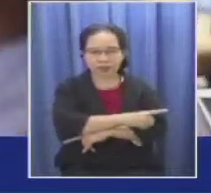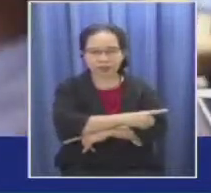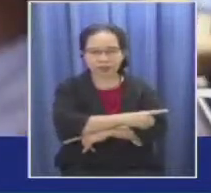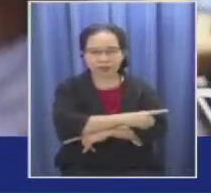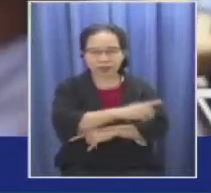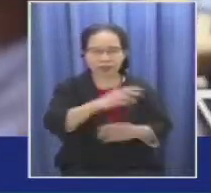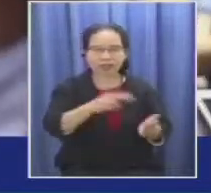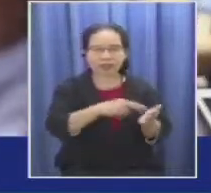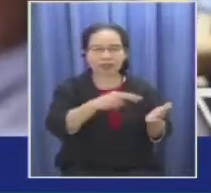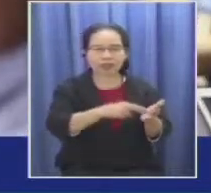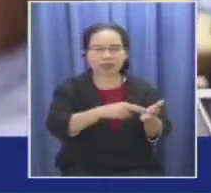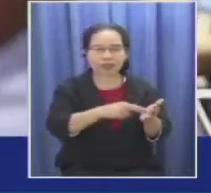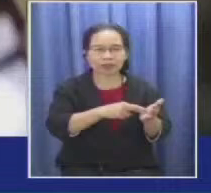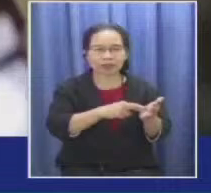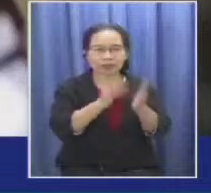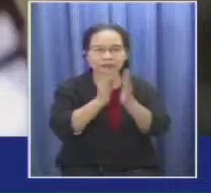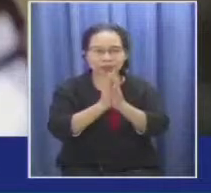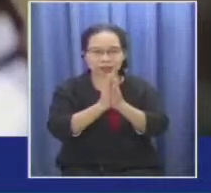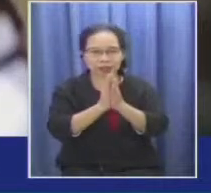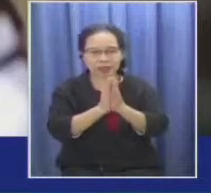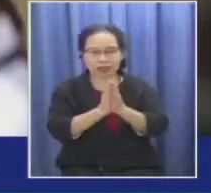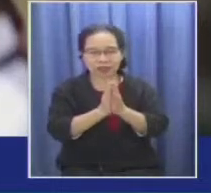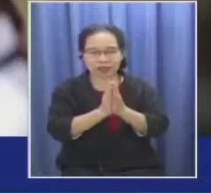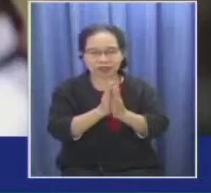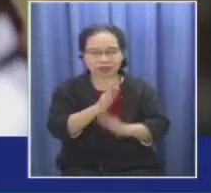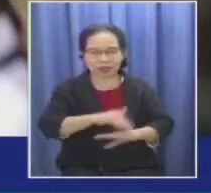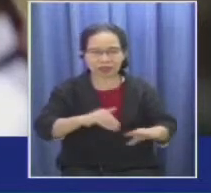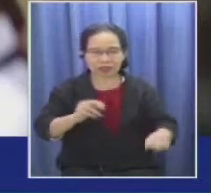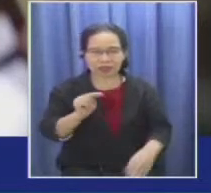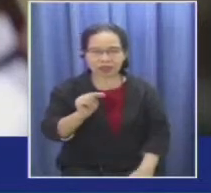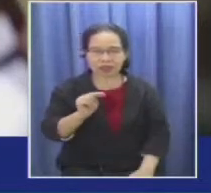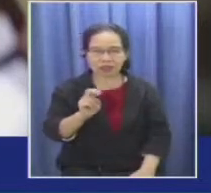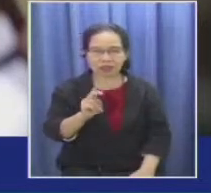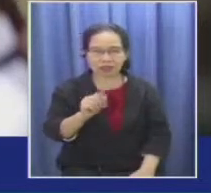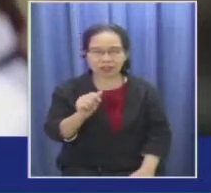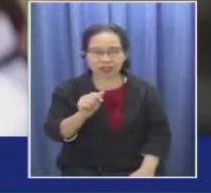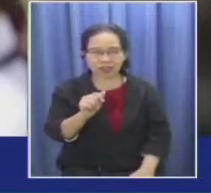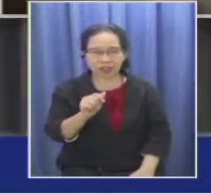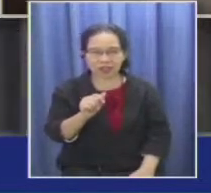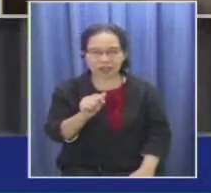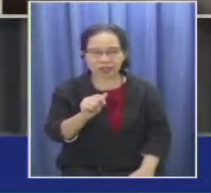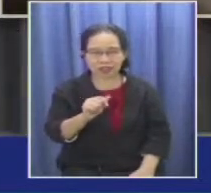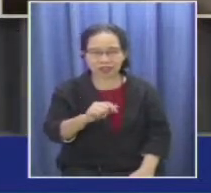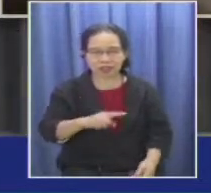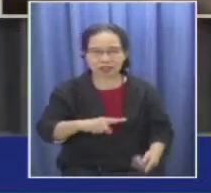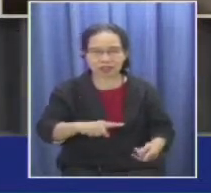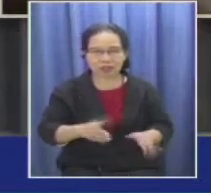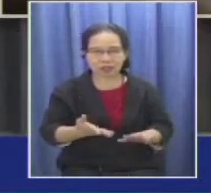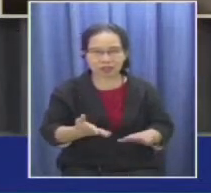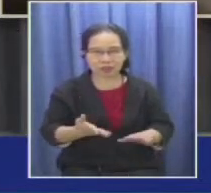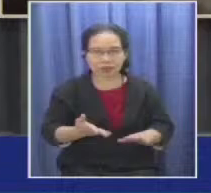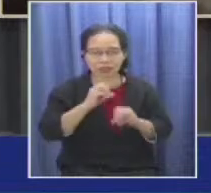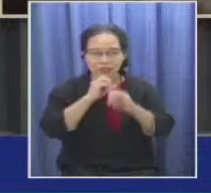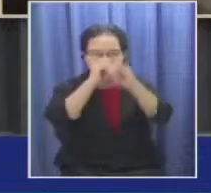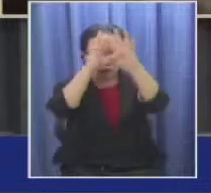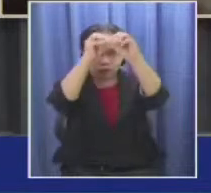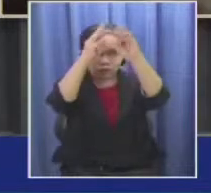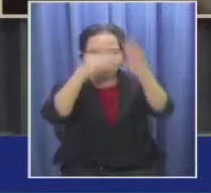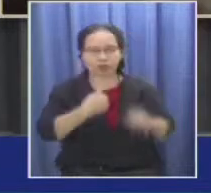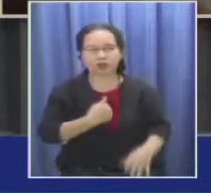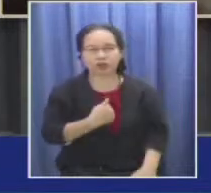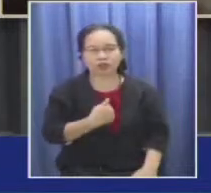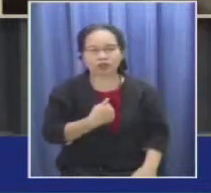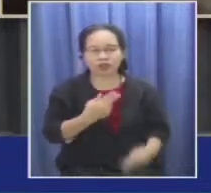wo bɔ wo Nyankopɔn mpa yɛ awiane anadwo tumi ade kɛse yɛ wɔ yabrabɔ mu ɛno nkyerɛ sɛ